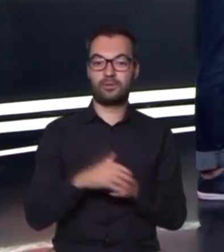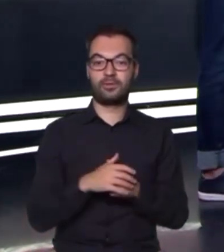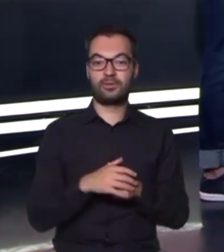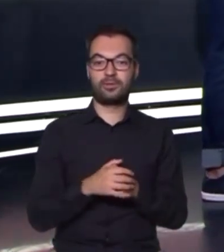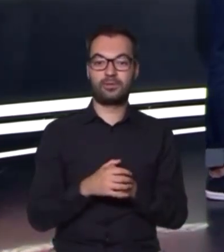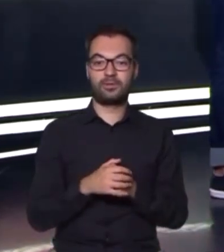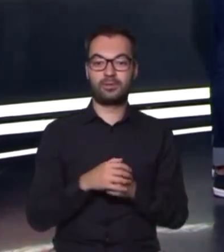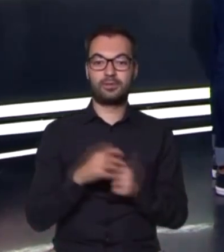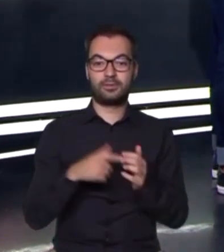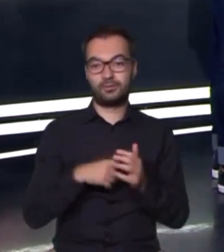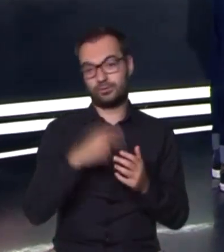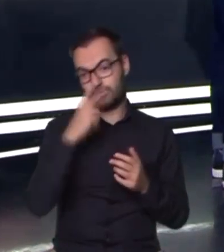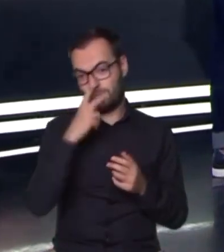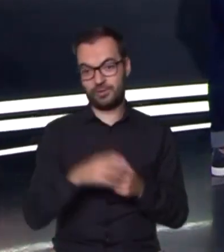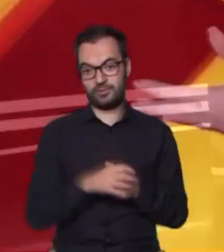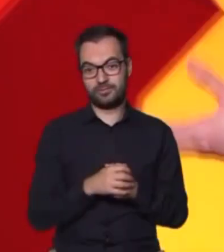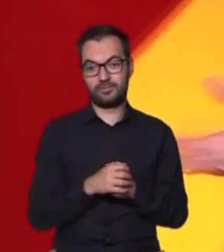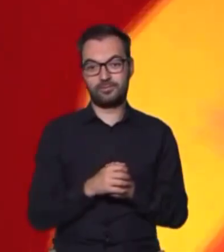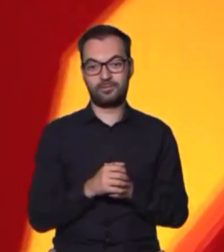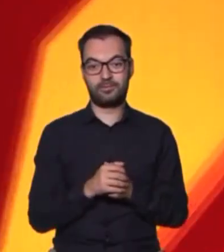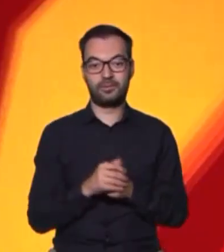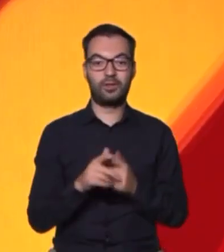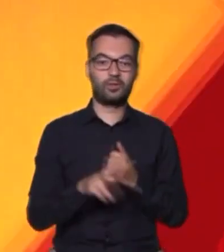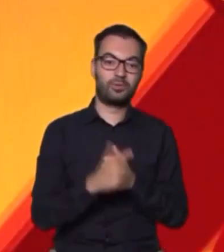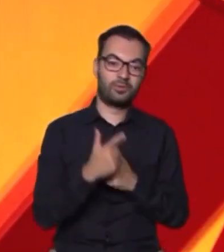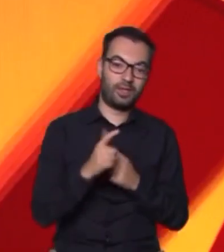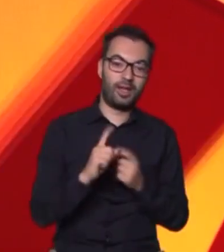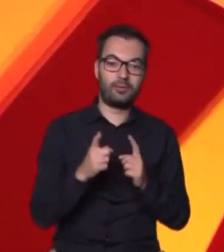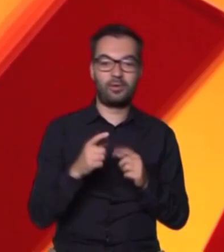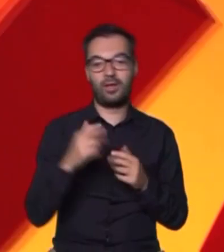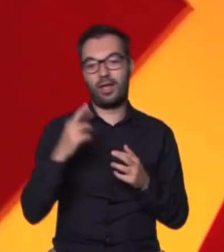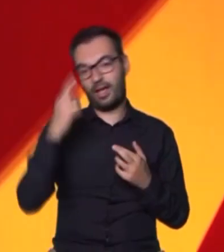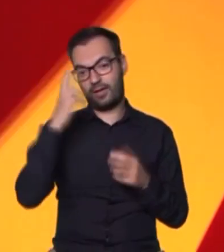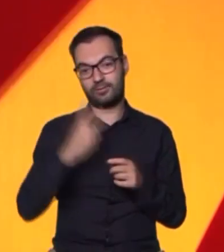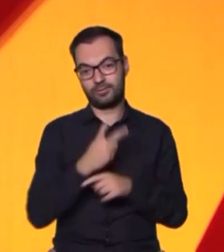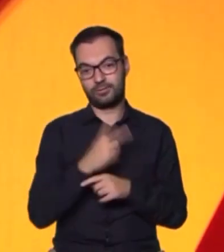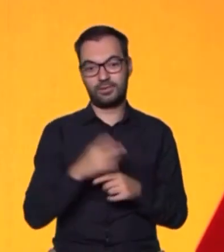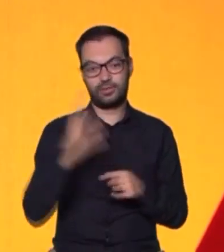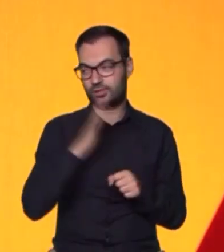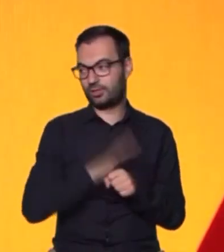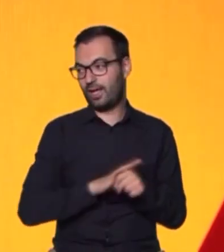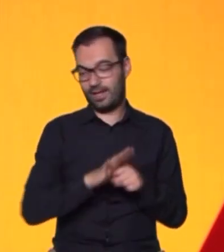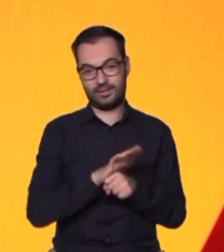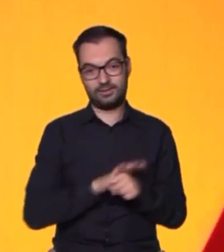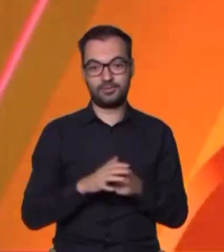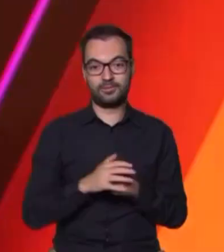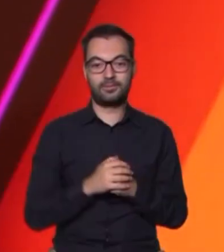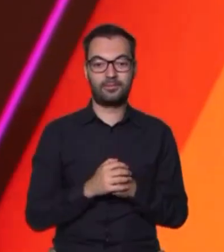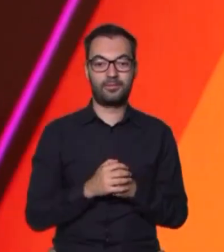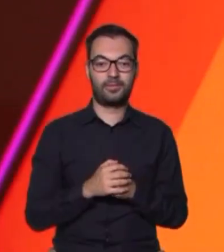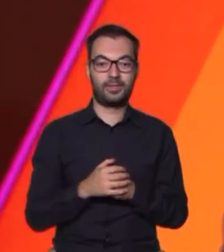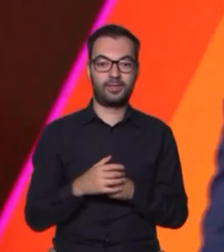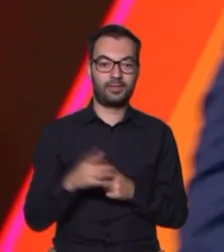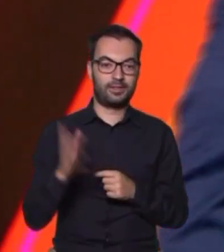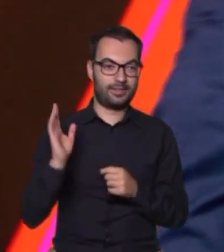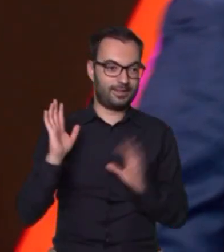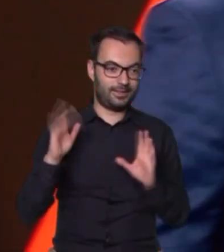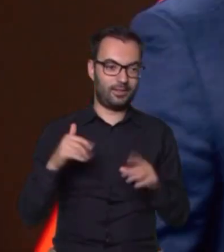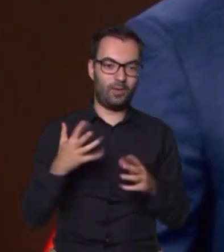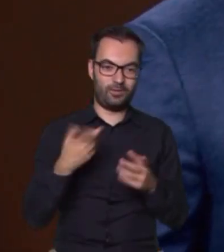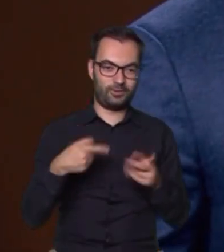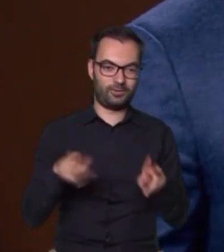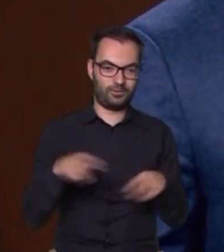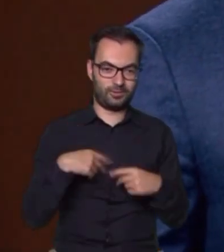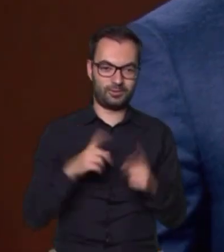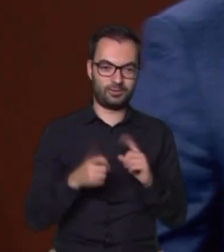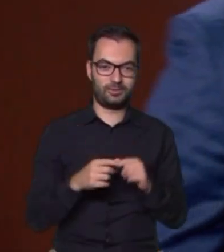obrońców. Także zobaczymy, czy będzie to 82 miliony, czy będzie ten rekord pobity. Także szalone sumy w Premier League. No ale wiadomo, że tam się może to zwrócić z nawiązką,